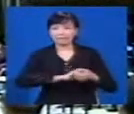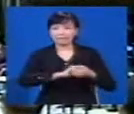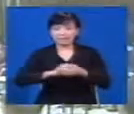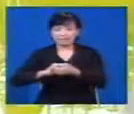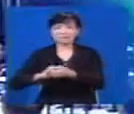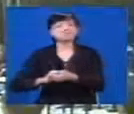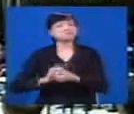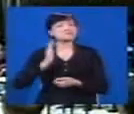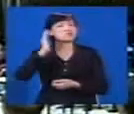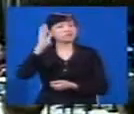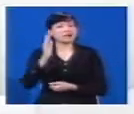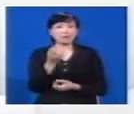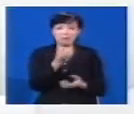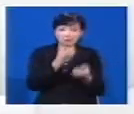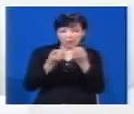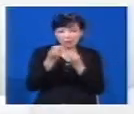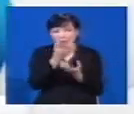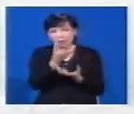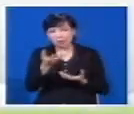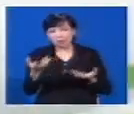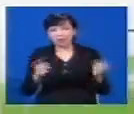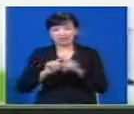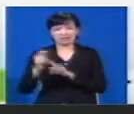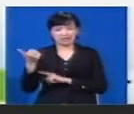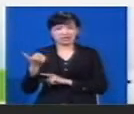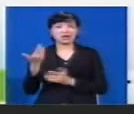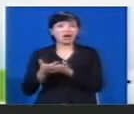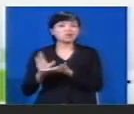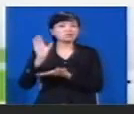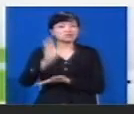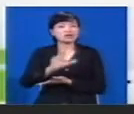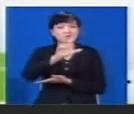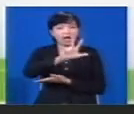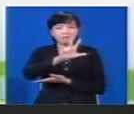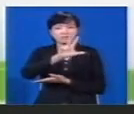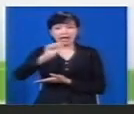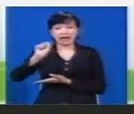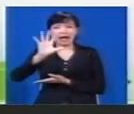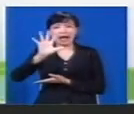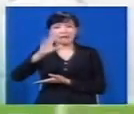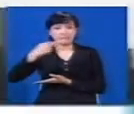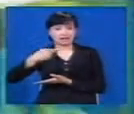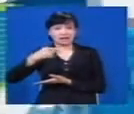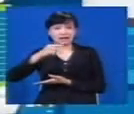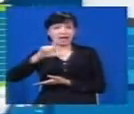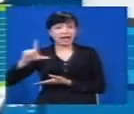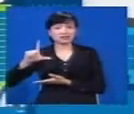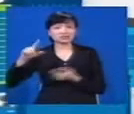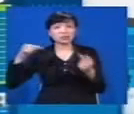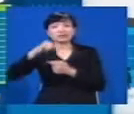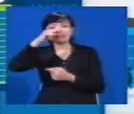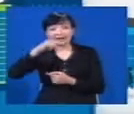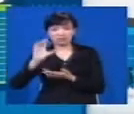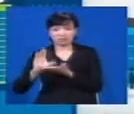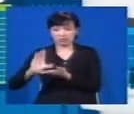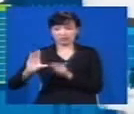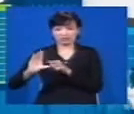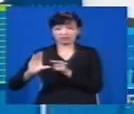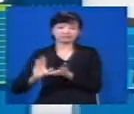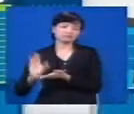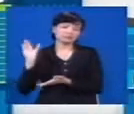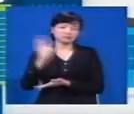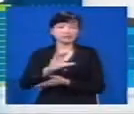ารเห็นได้จากการลงทุนมูลค่า 350,000 ล้านบาทของไทยเพื่อบริหารจัดการน้ำจะเป็นจุดเริ่มต้นของการเพิ่ม